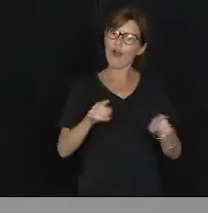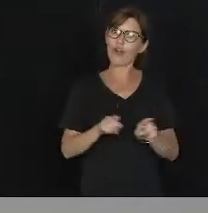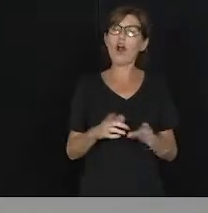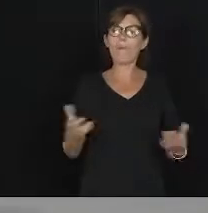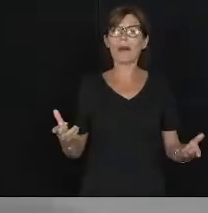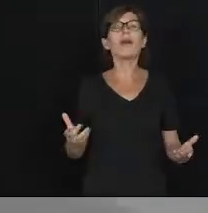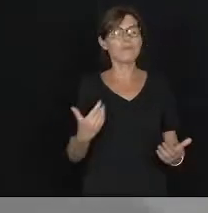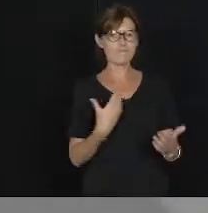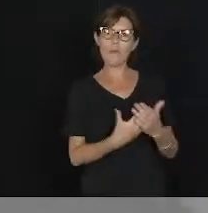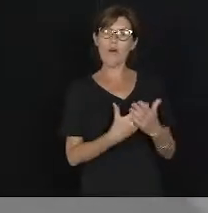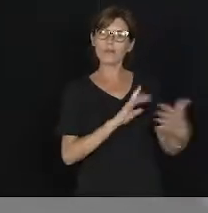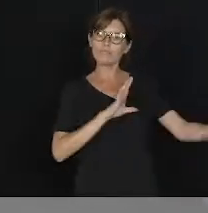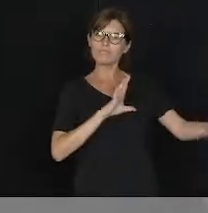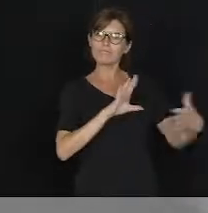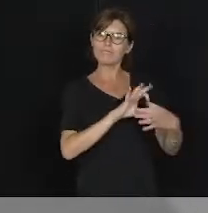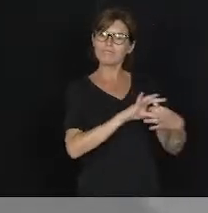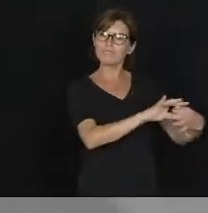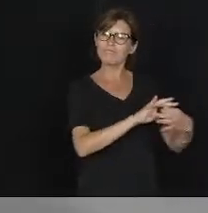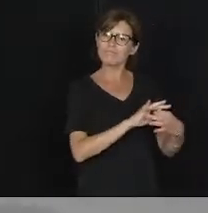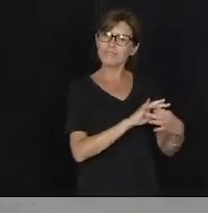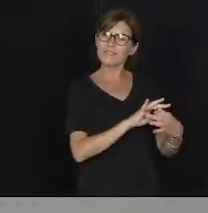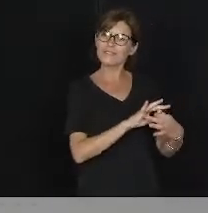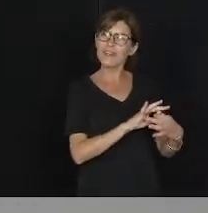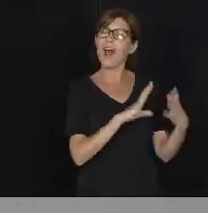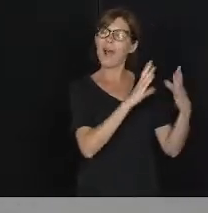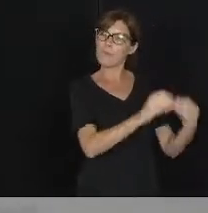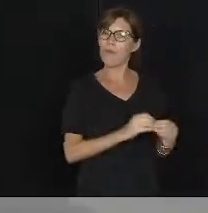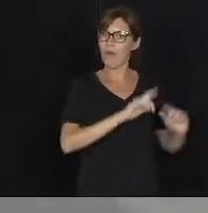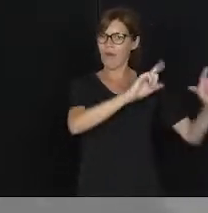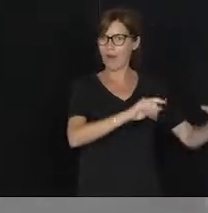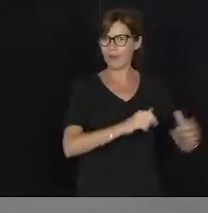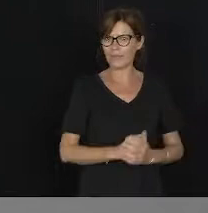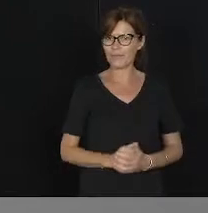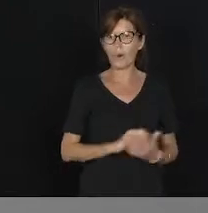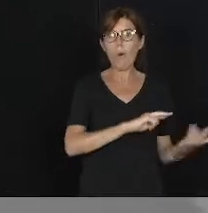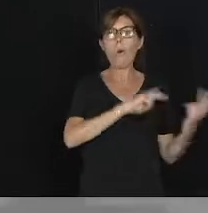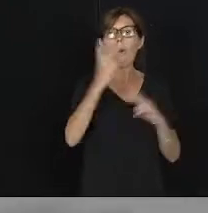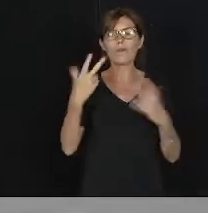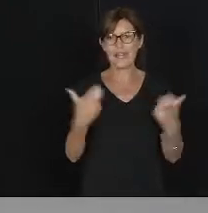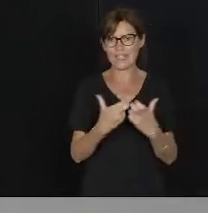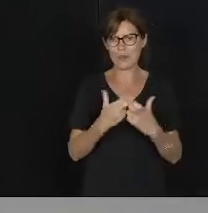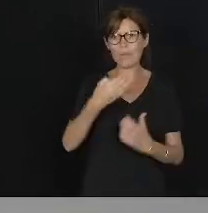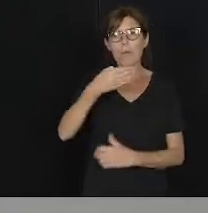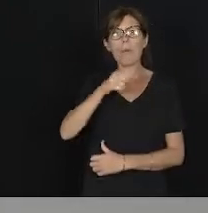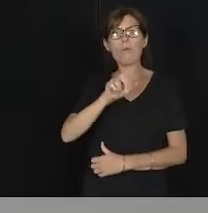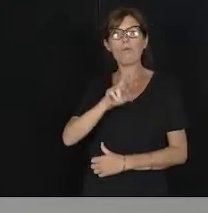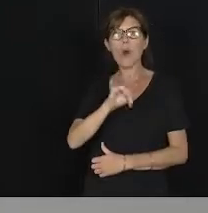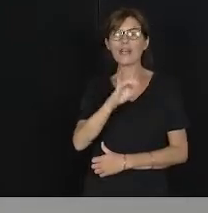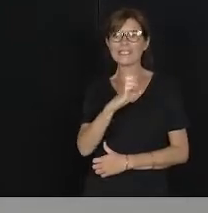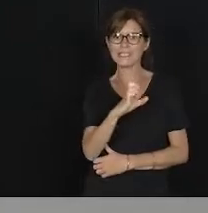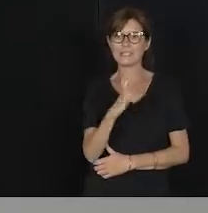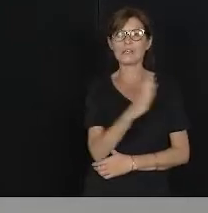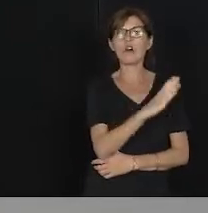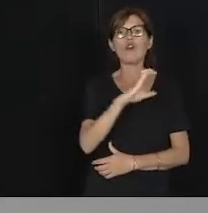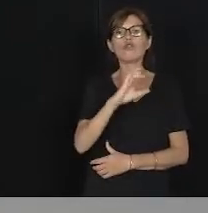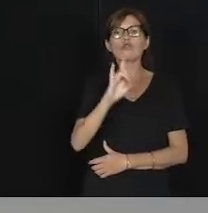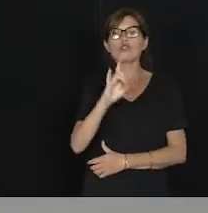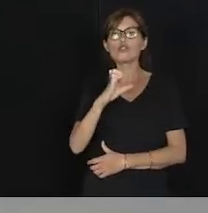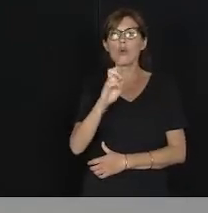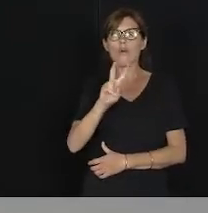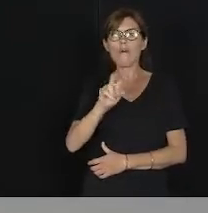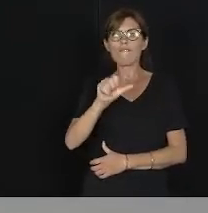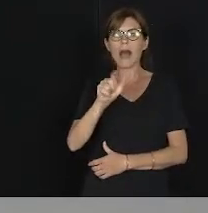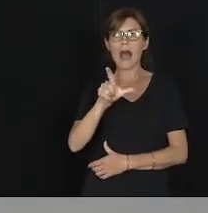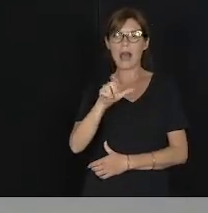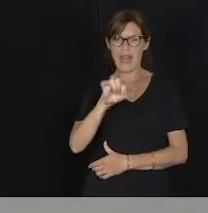le signe de l'attachement. Un autre exemple à ce sujet, c'est celui de Maurice Chevalier, qui est prisonnier en Allemagne et qui constate